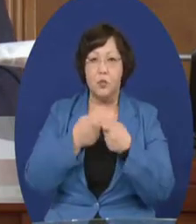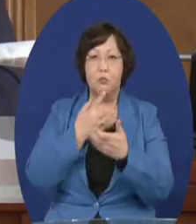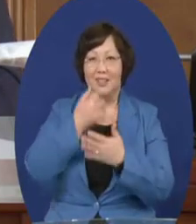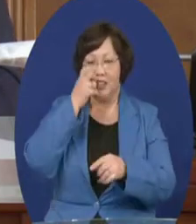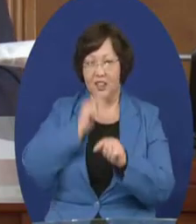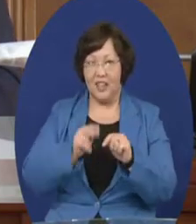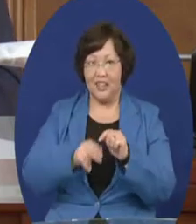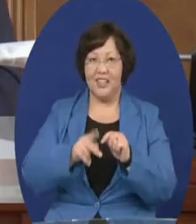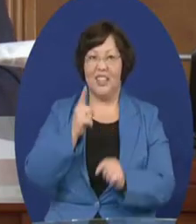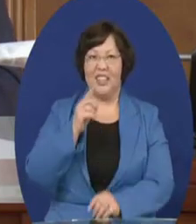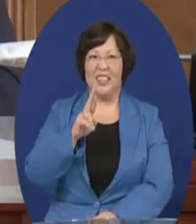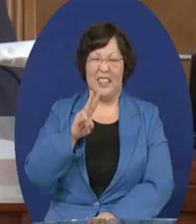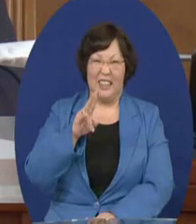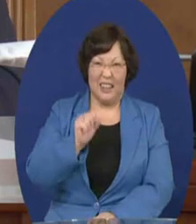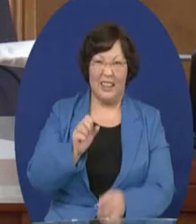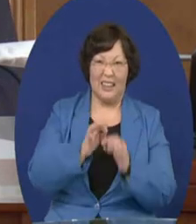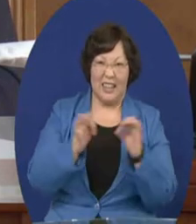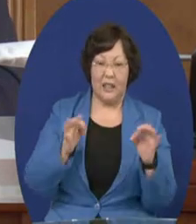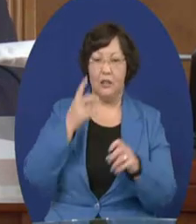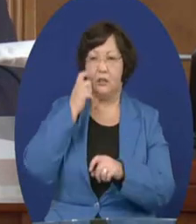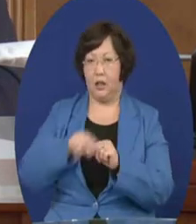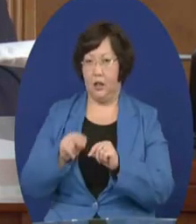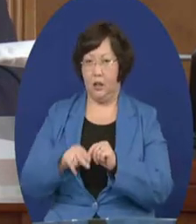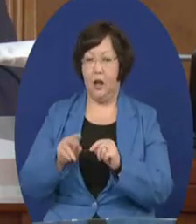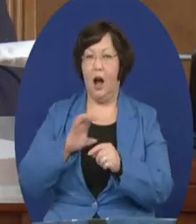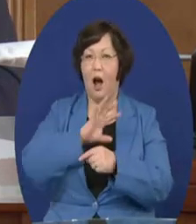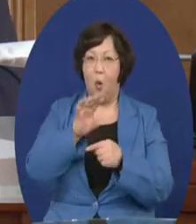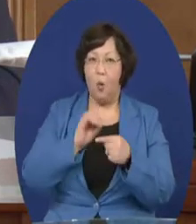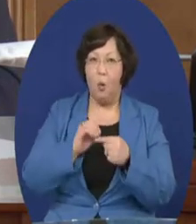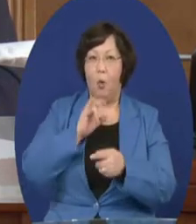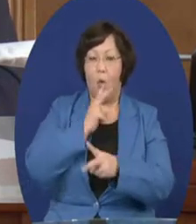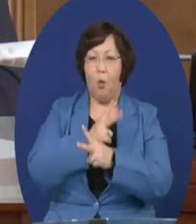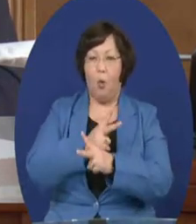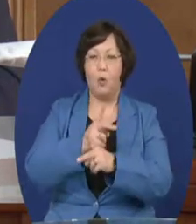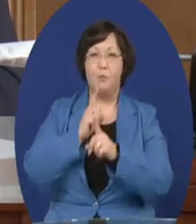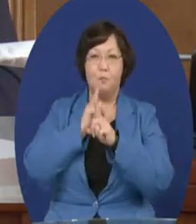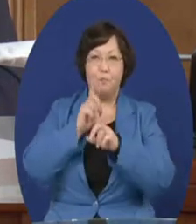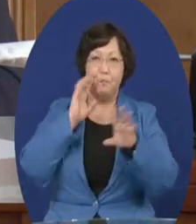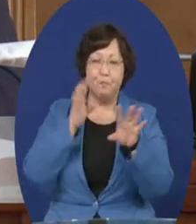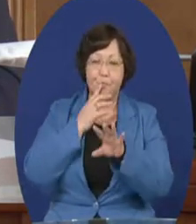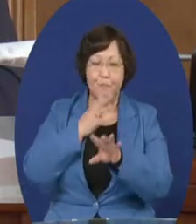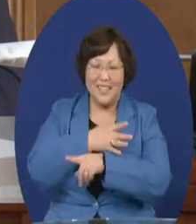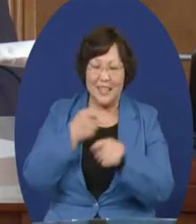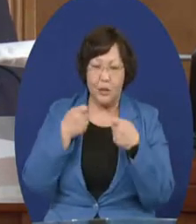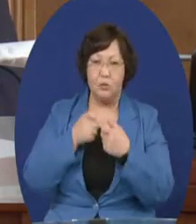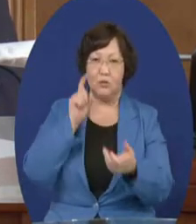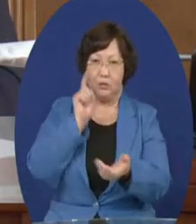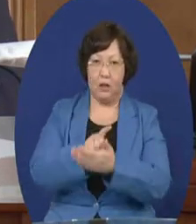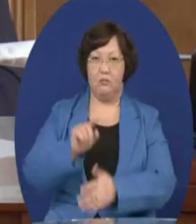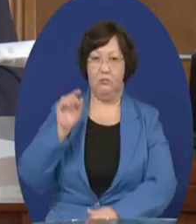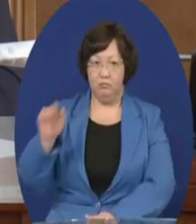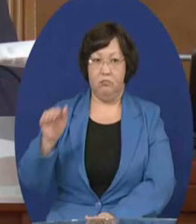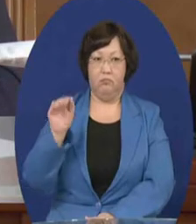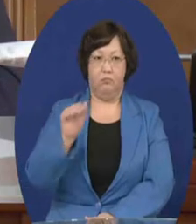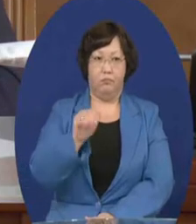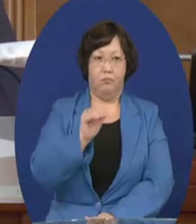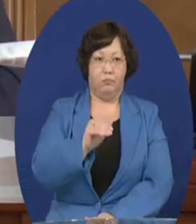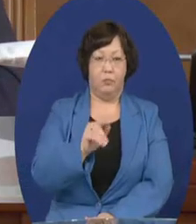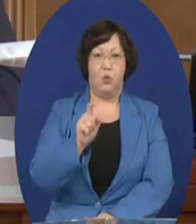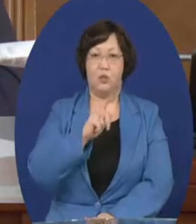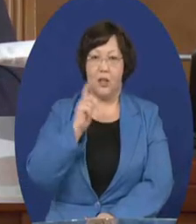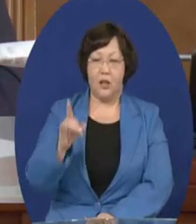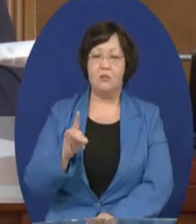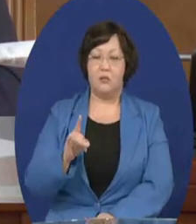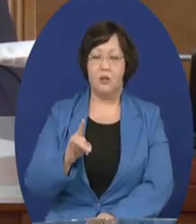хянан шалгана. Эний цаад агуулга нь хуулийг биелүүлэхийг албадан шахан шаардна. А мөн бас алдаа гарч ивэл